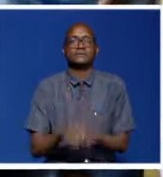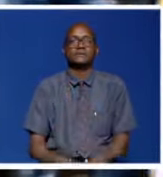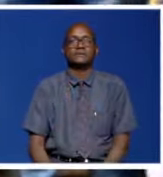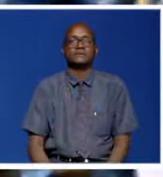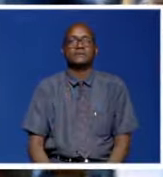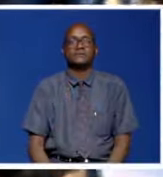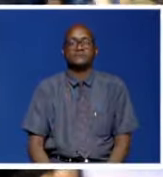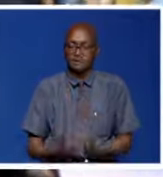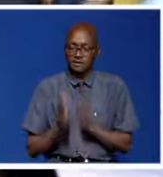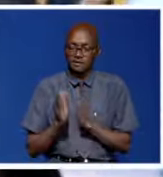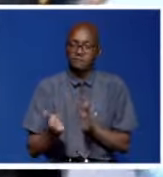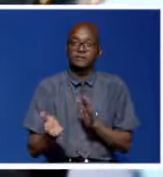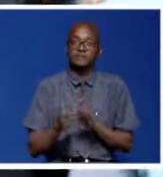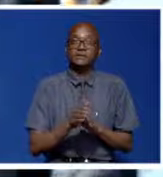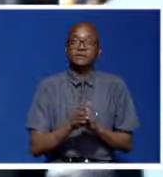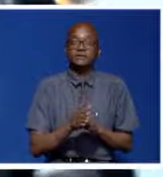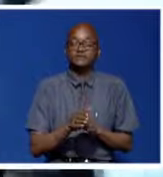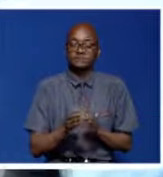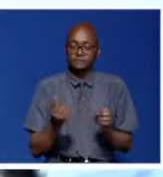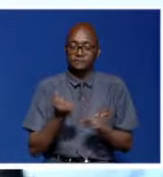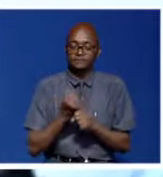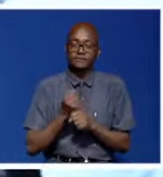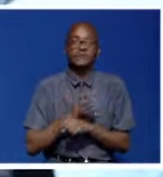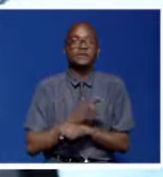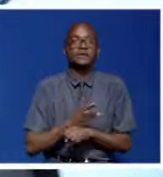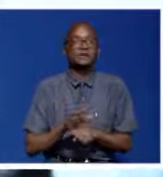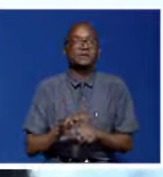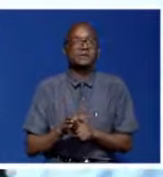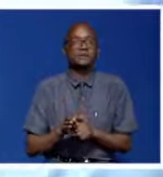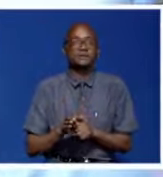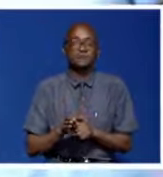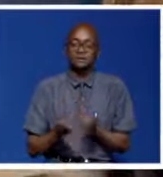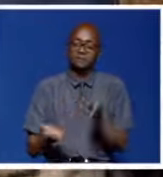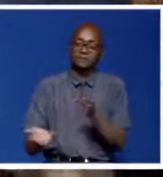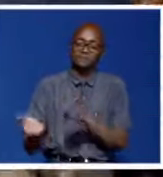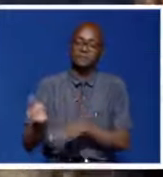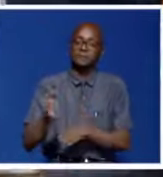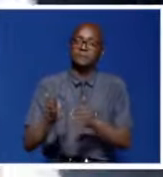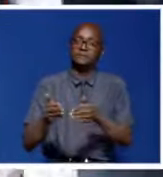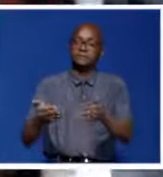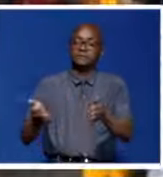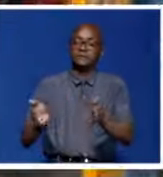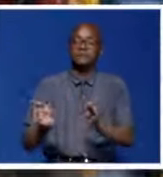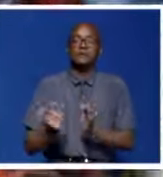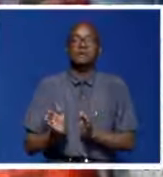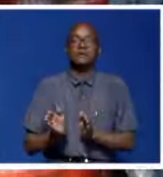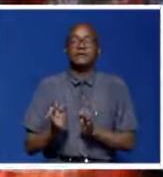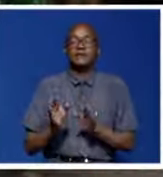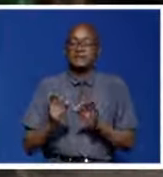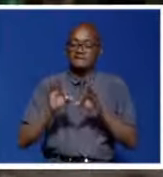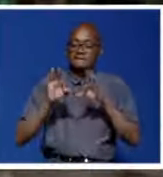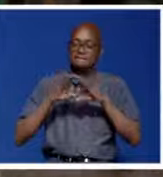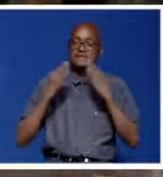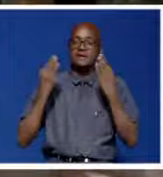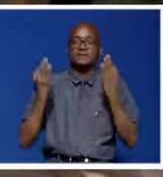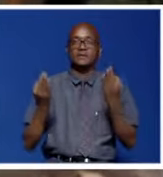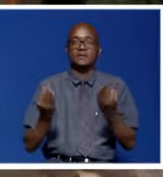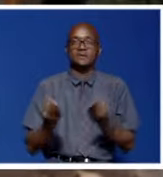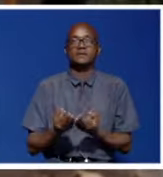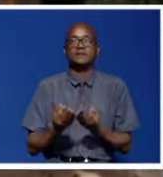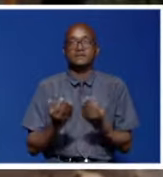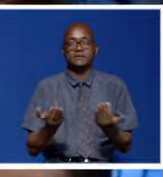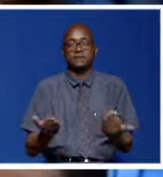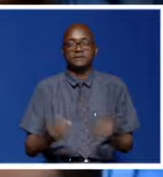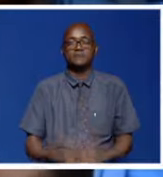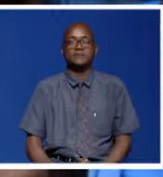Taratibu za mazishi ya watoto hao tayari zimekwisha fanyika na wamepumzishwa katika makaburi ya familia. Bwana alitoa na Bwana ametoa,